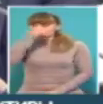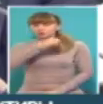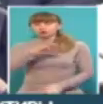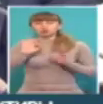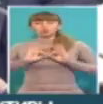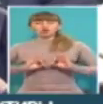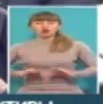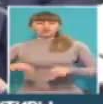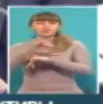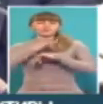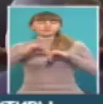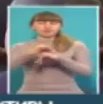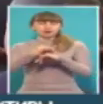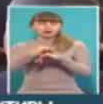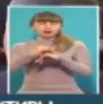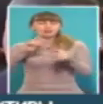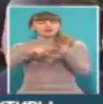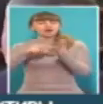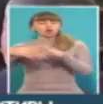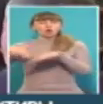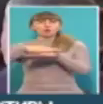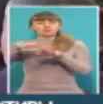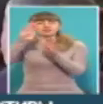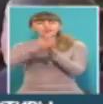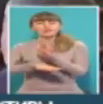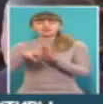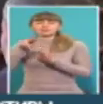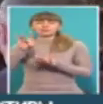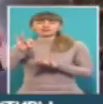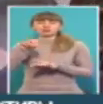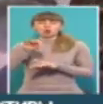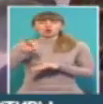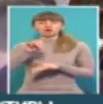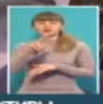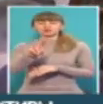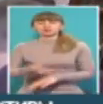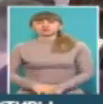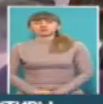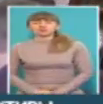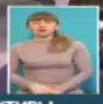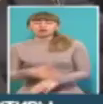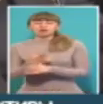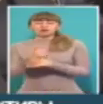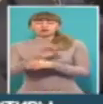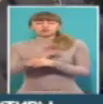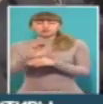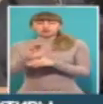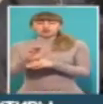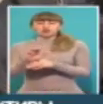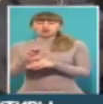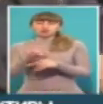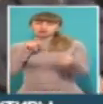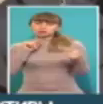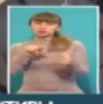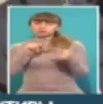инициировали проект «Общество без пыток», чтобы этот вид преступлений вывести из тени. О мерах, направленных на нулевую терпимость к пыткам, расскажут и